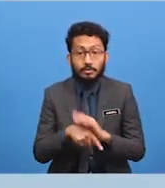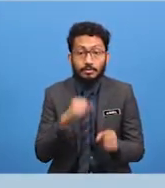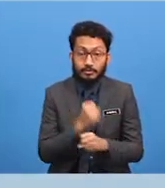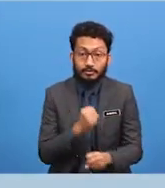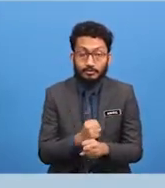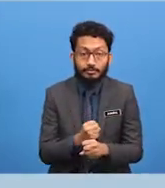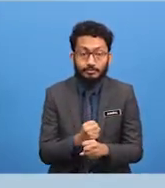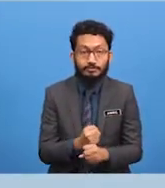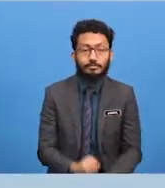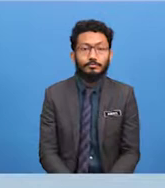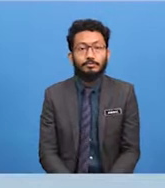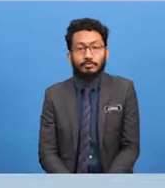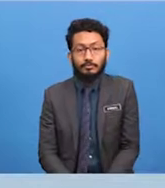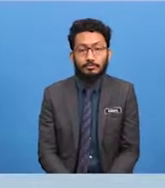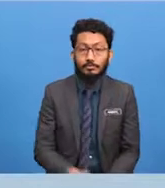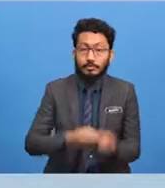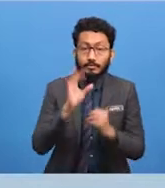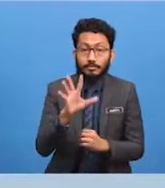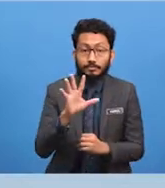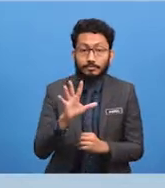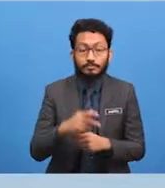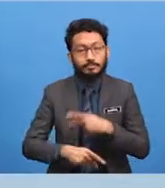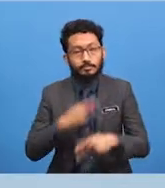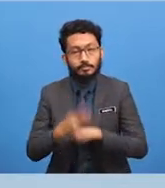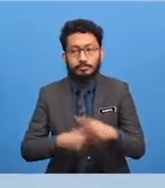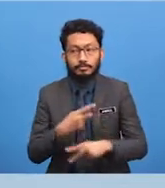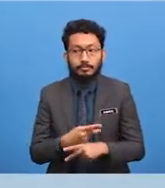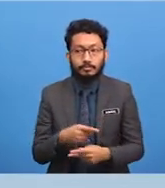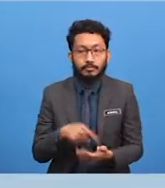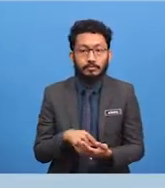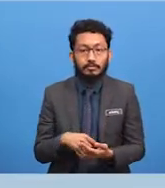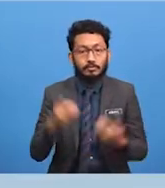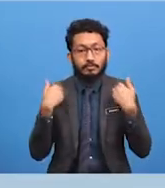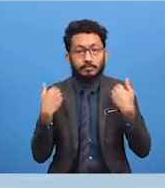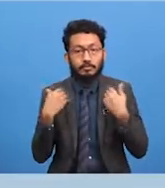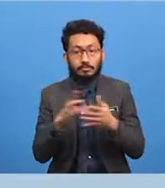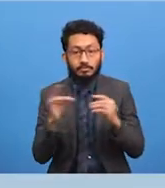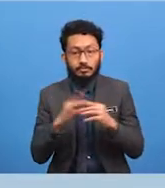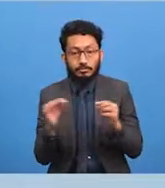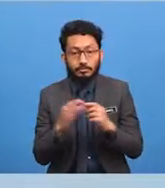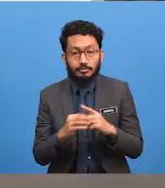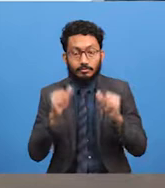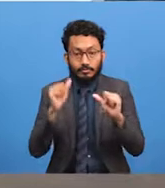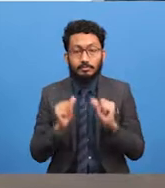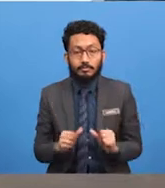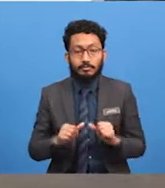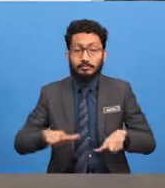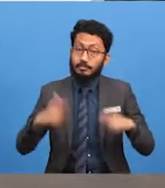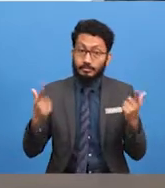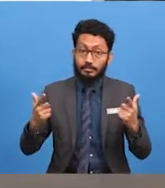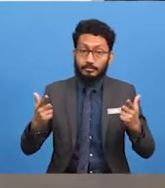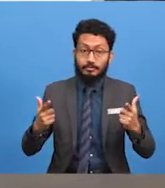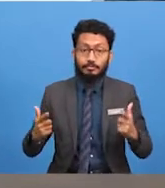Seterusnya, langkah kelima dalam proses perancangan adalah memilih alternatif tindakan. Pengurus